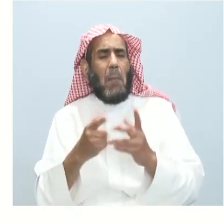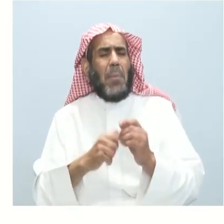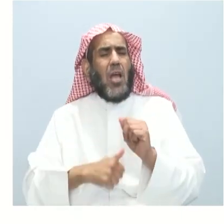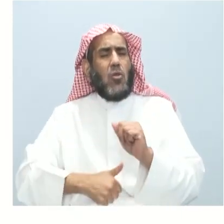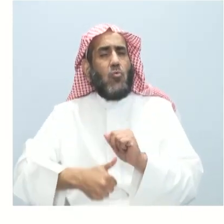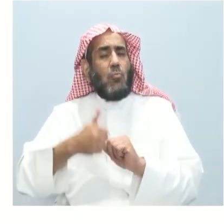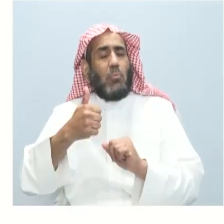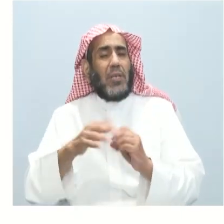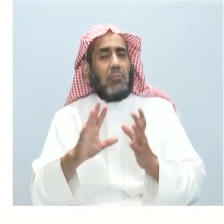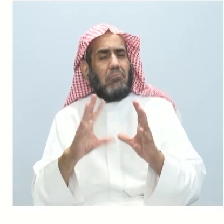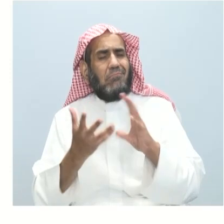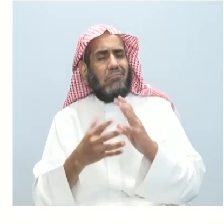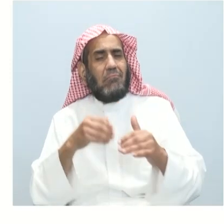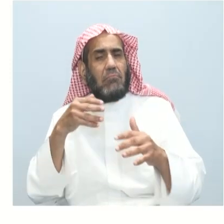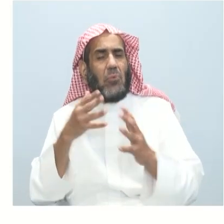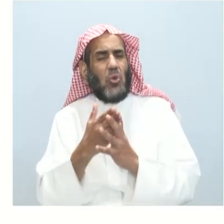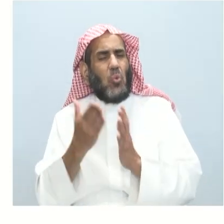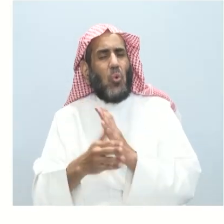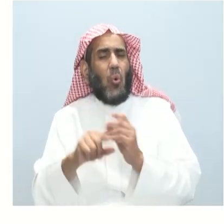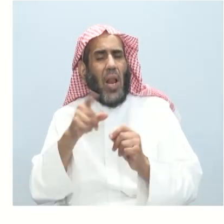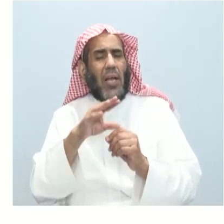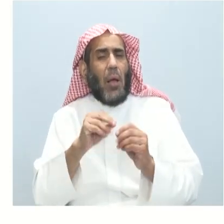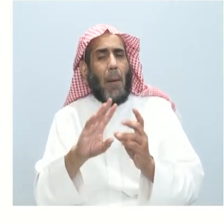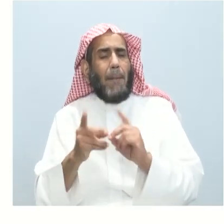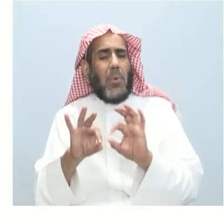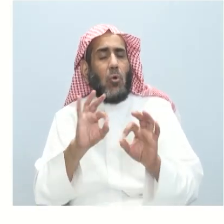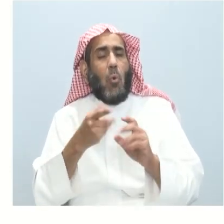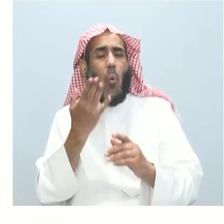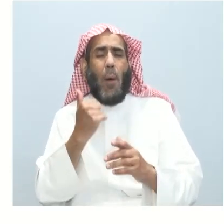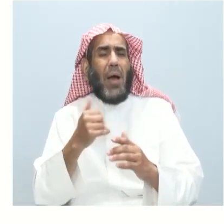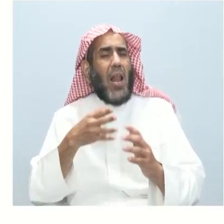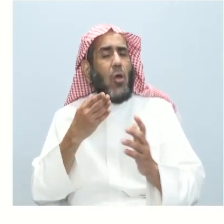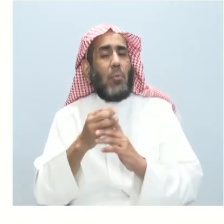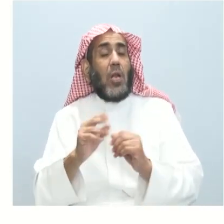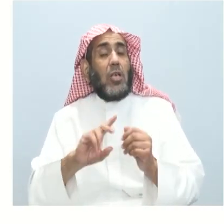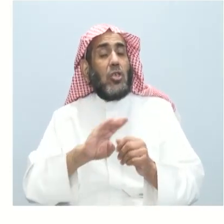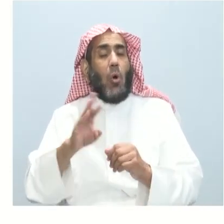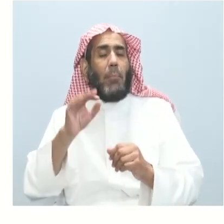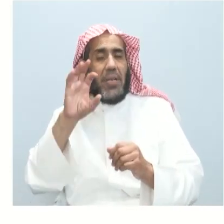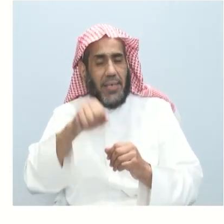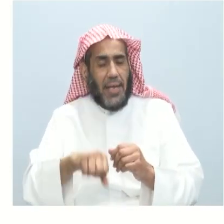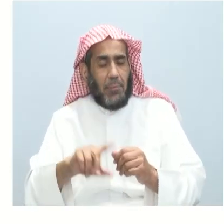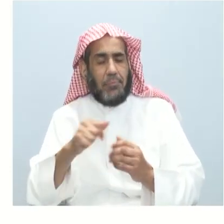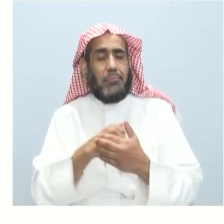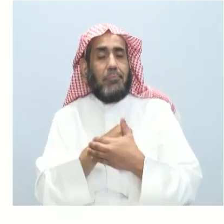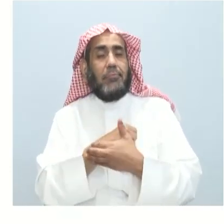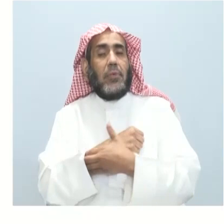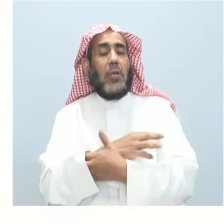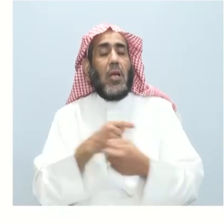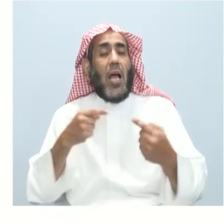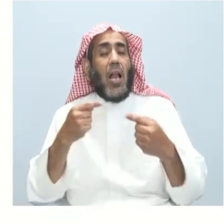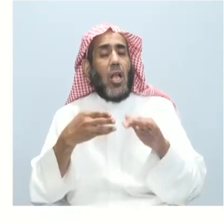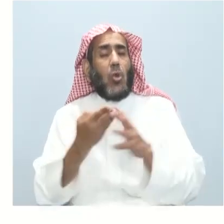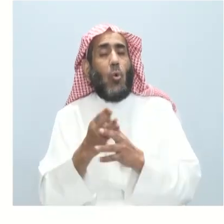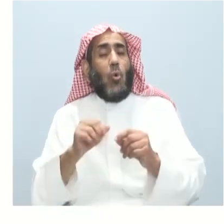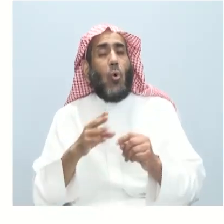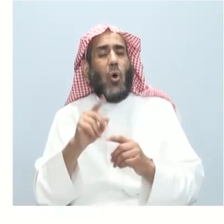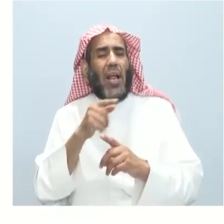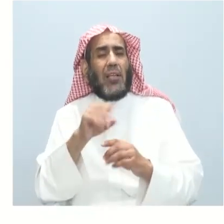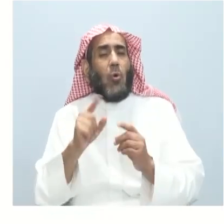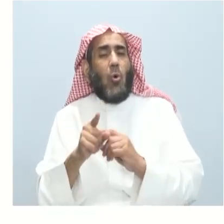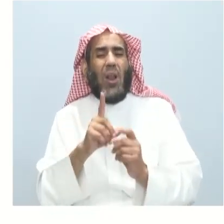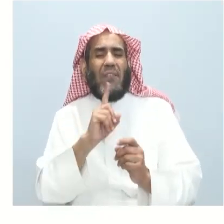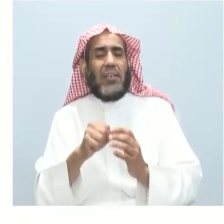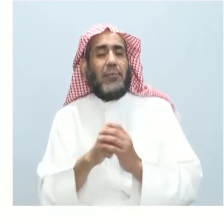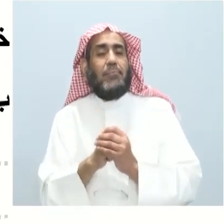يمكن ان يدخله الخطا منهما وما لا يمكن الجواب نعم احسنتم الذي يدخله الخطا منهما